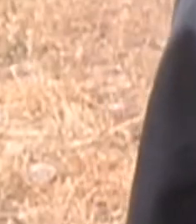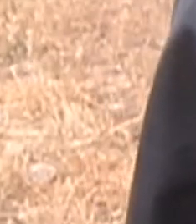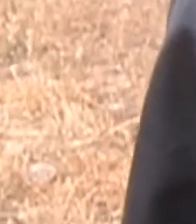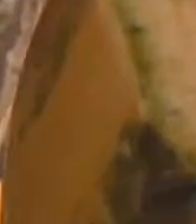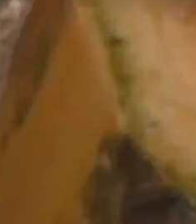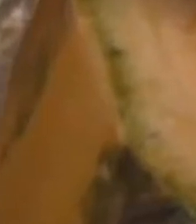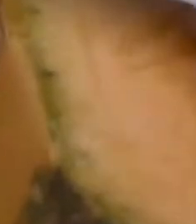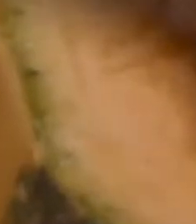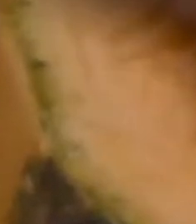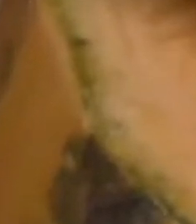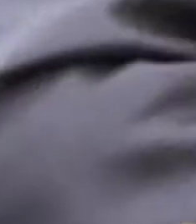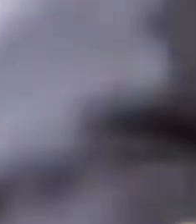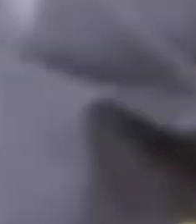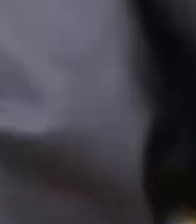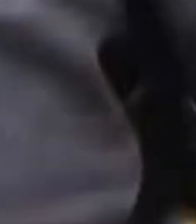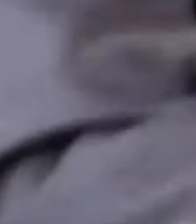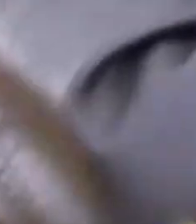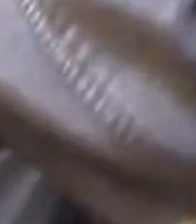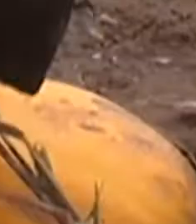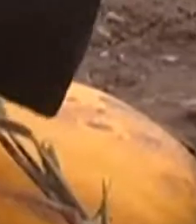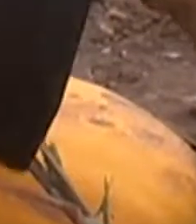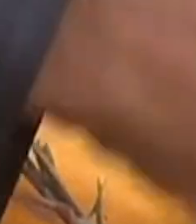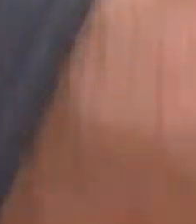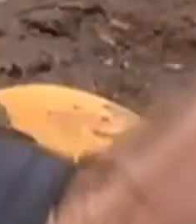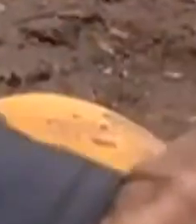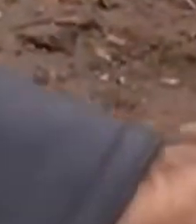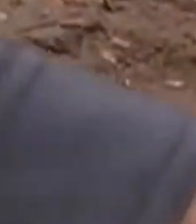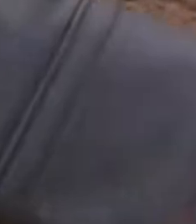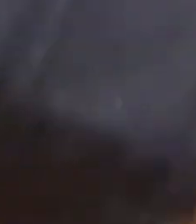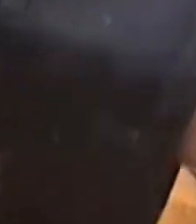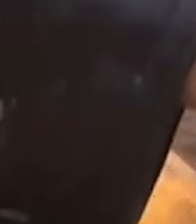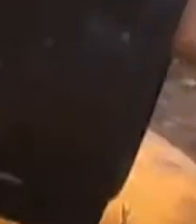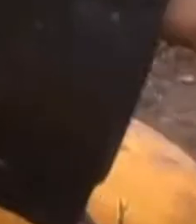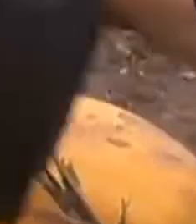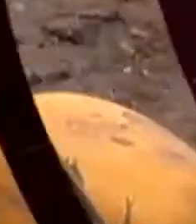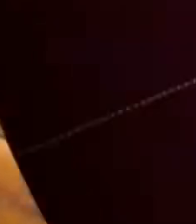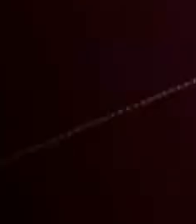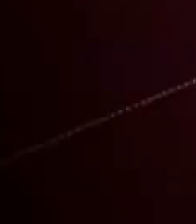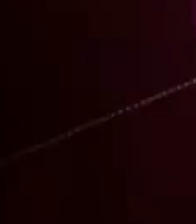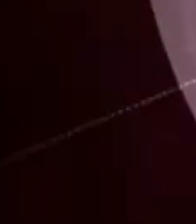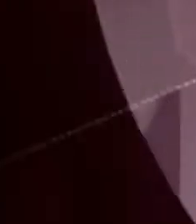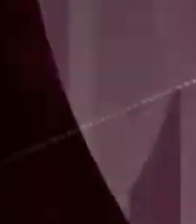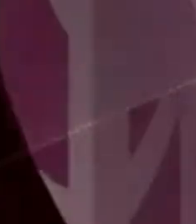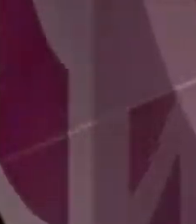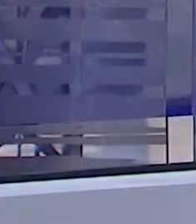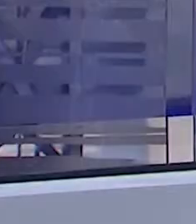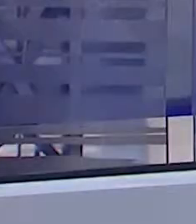сюда вложил. Садовод из Алматинской области рискует потерять дело своей жизни.